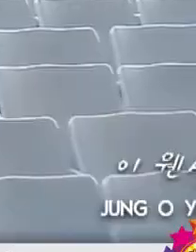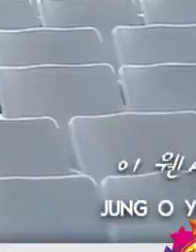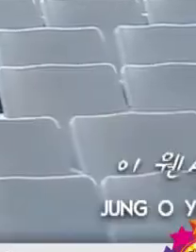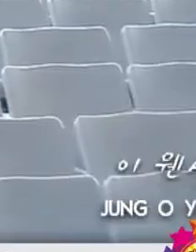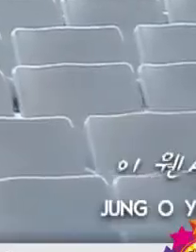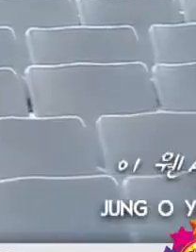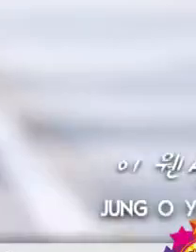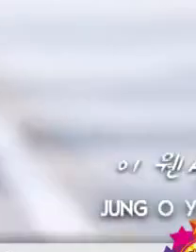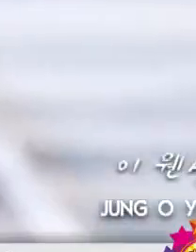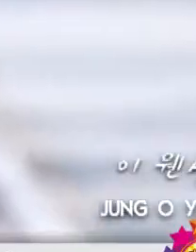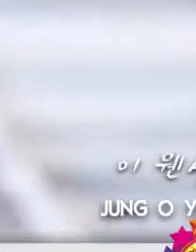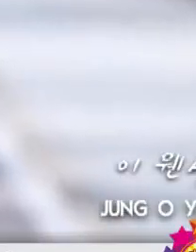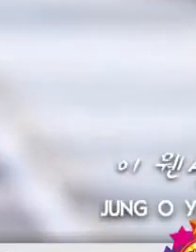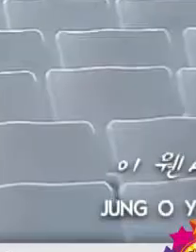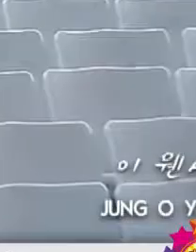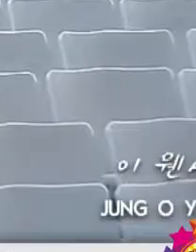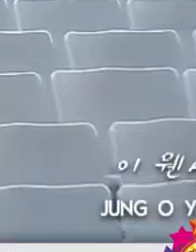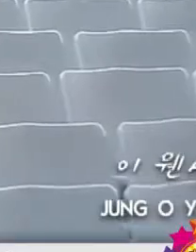일렌수여